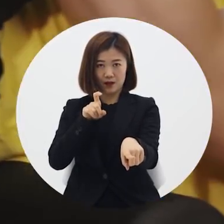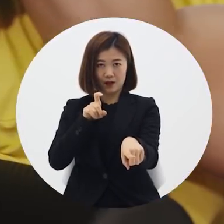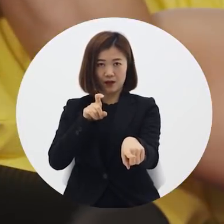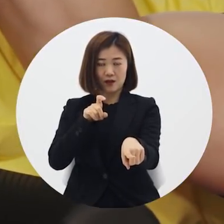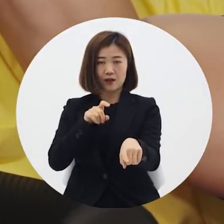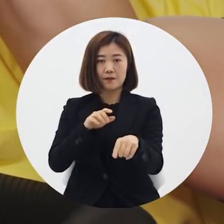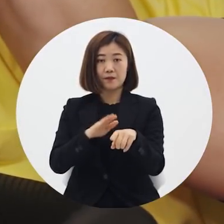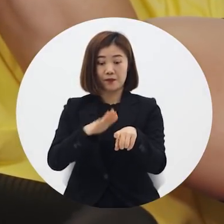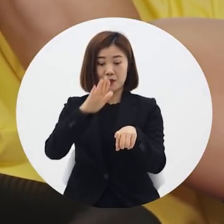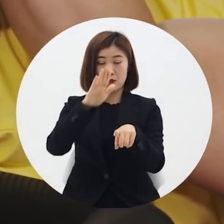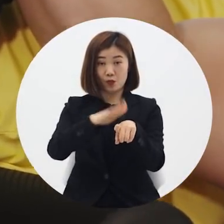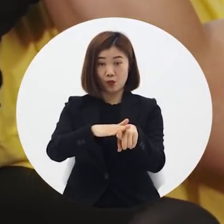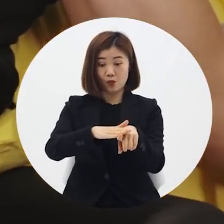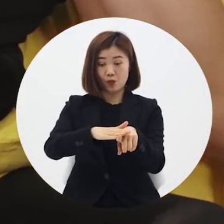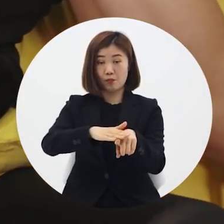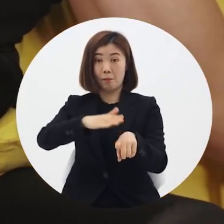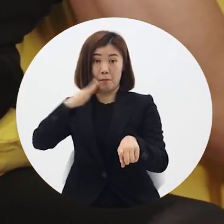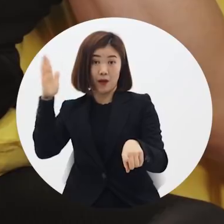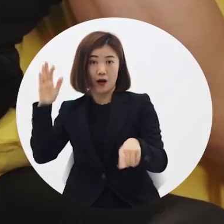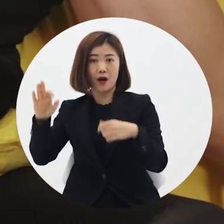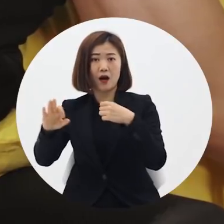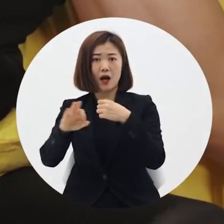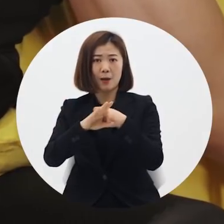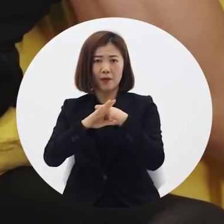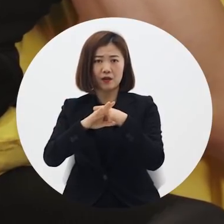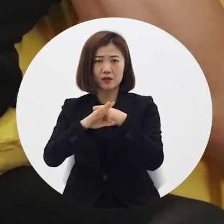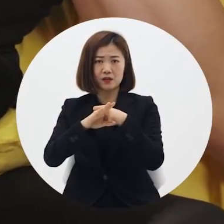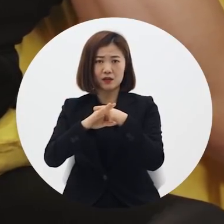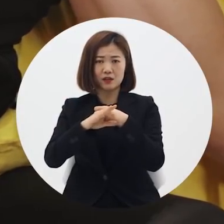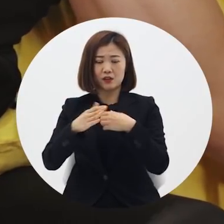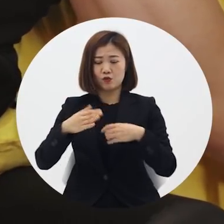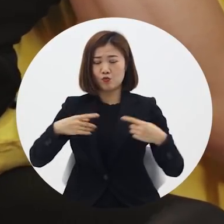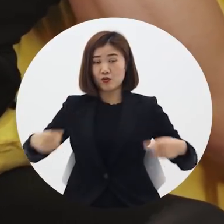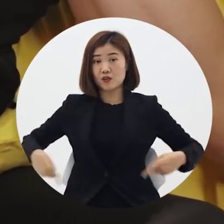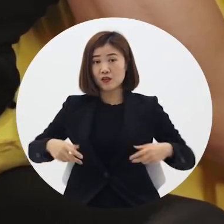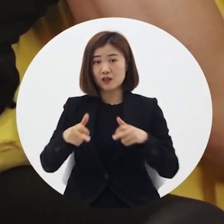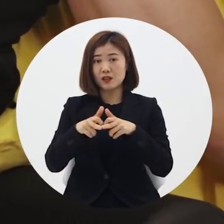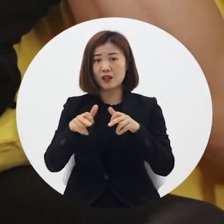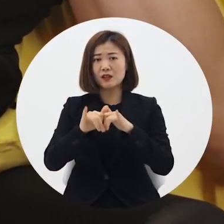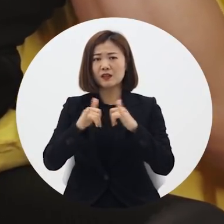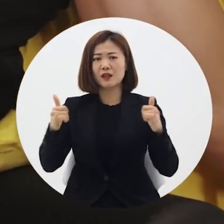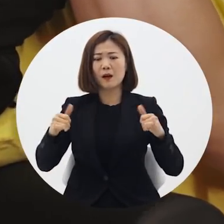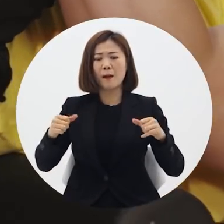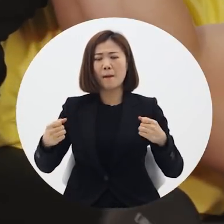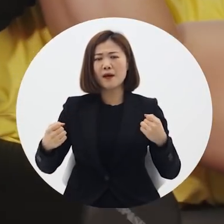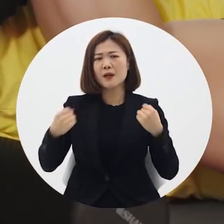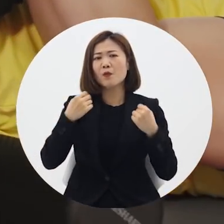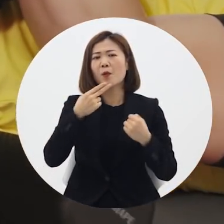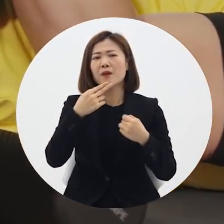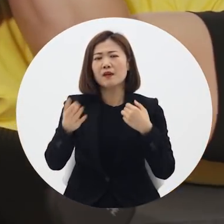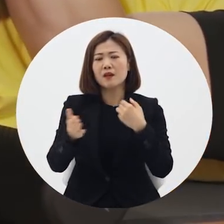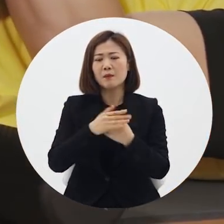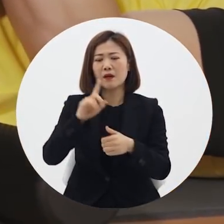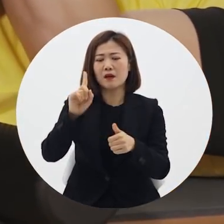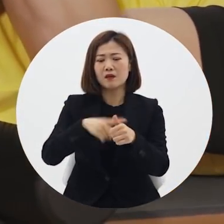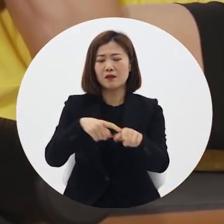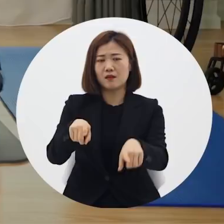여기서 마랑님이 손을 놓으시면 사실 많은 휠체어 장애인분들이 다리가 다시 기울어집니다.